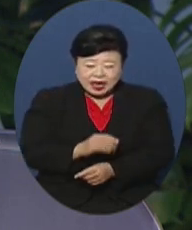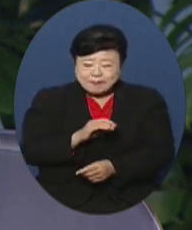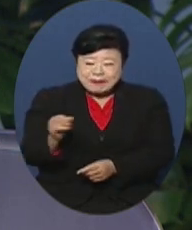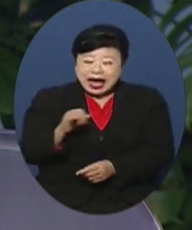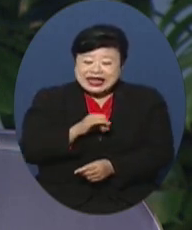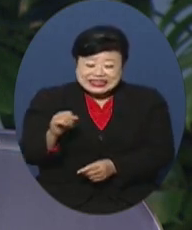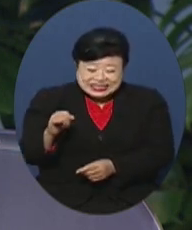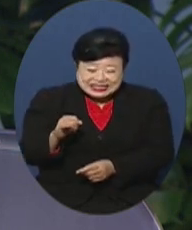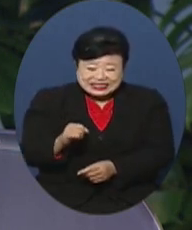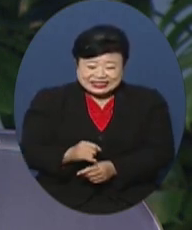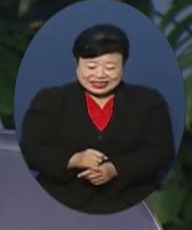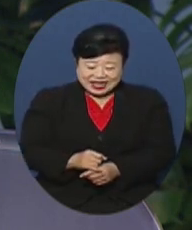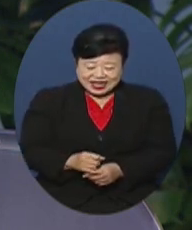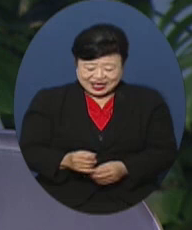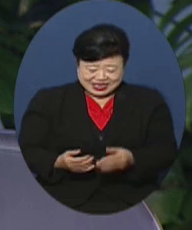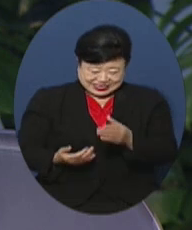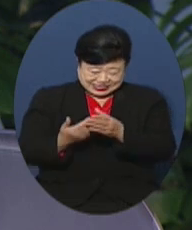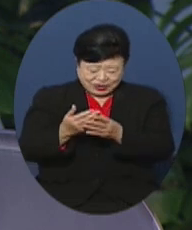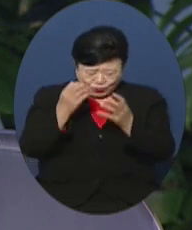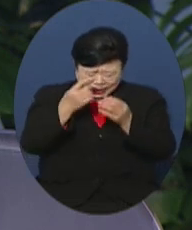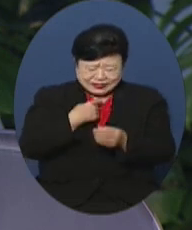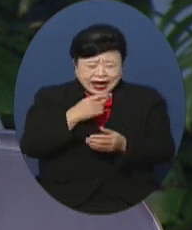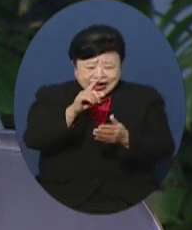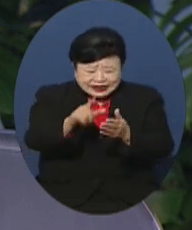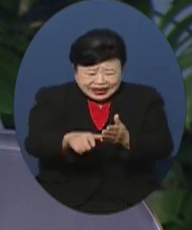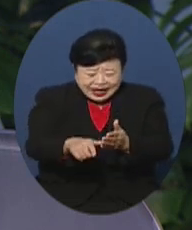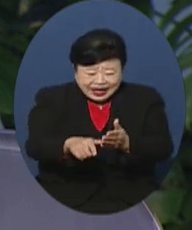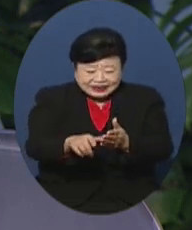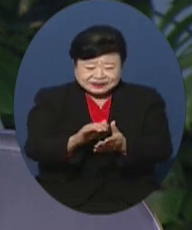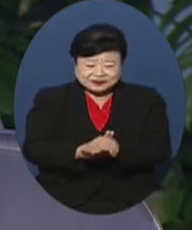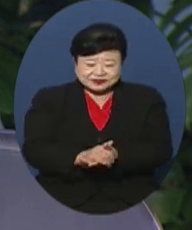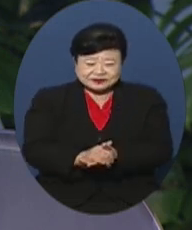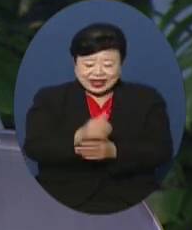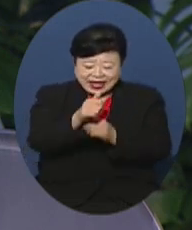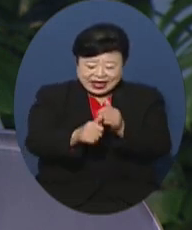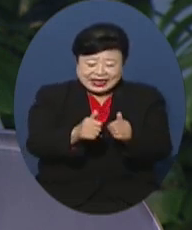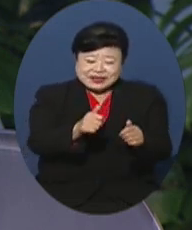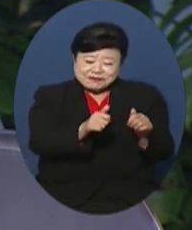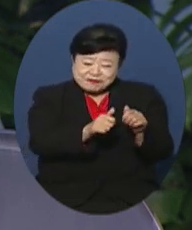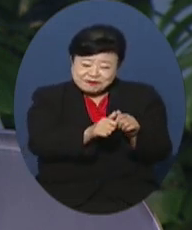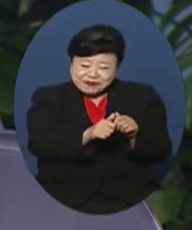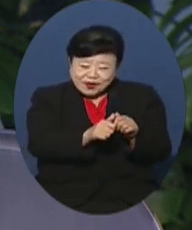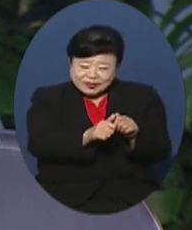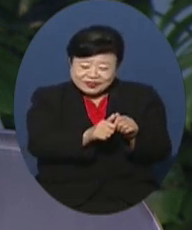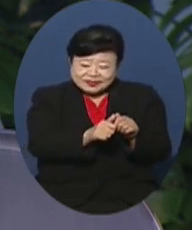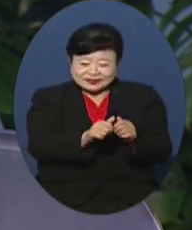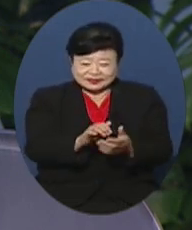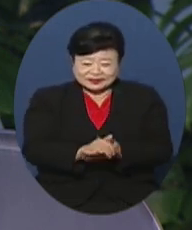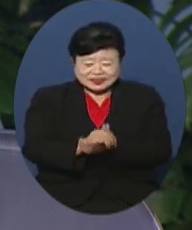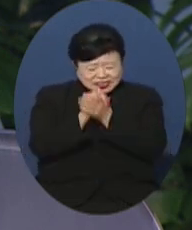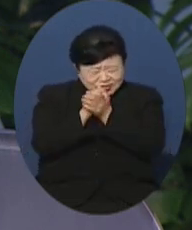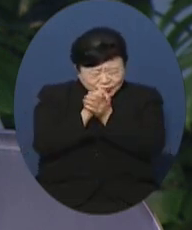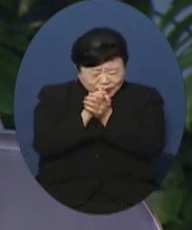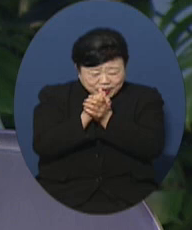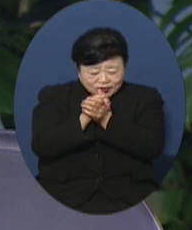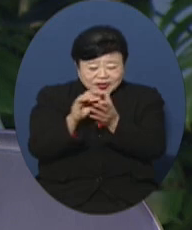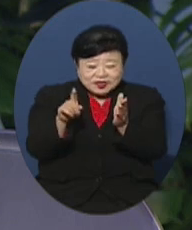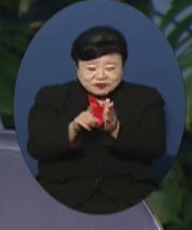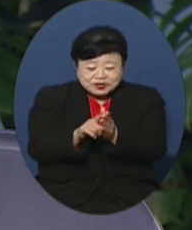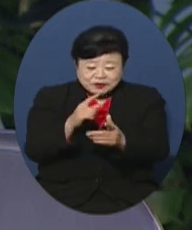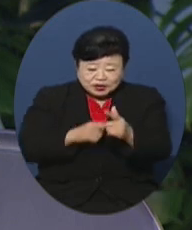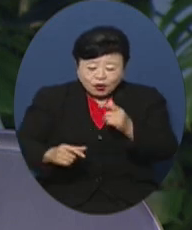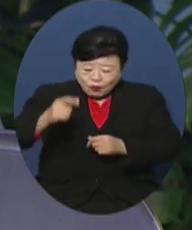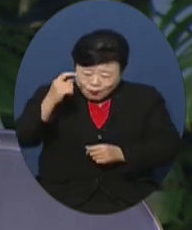생겨납니다. 고난을 당할 때 하나님 편을 들고 기도하면 믿음이